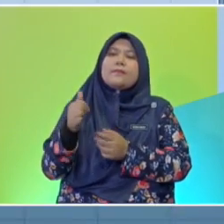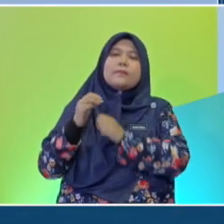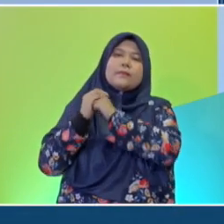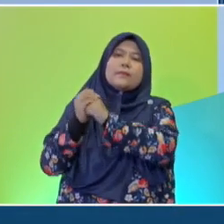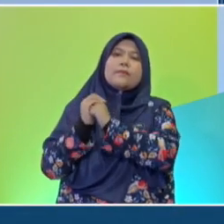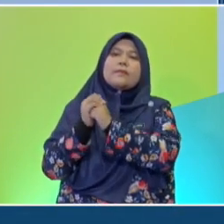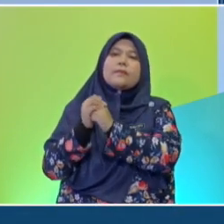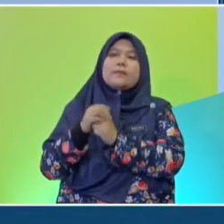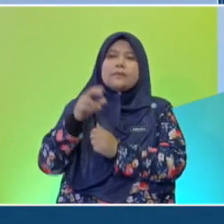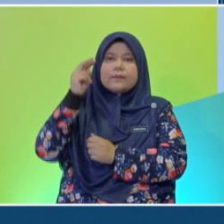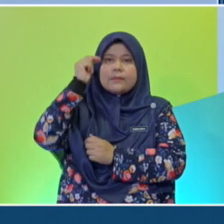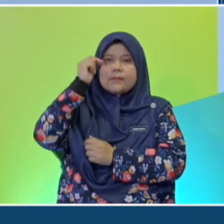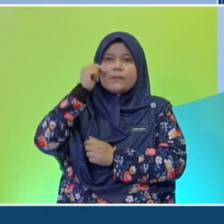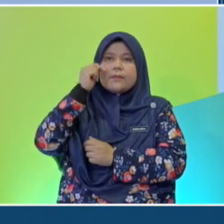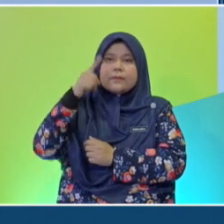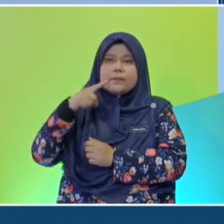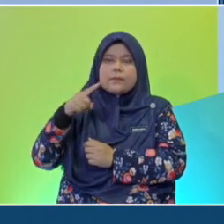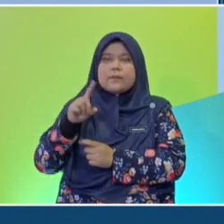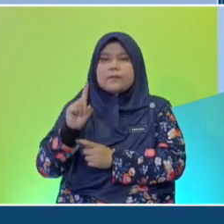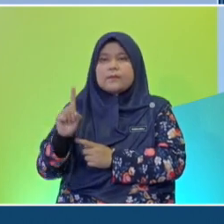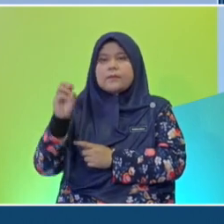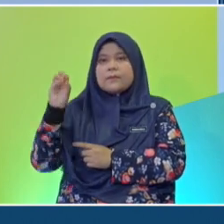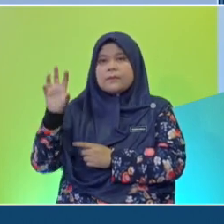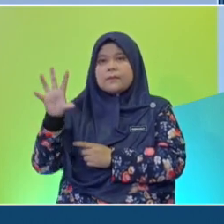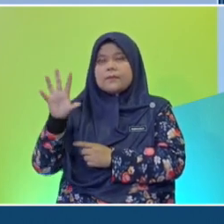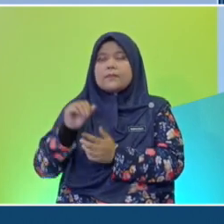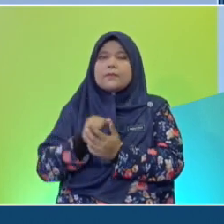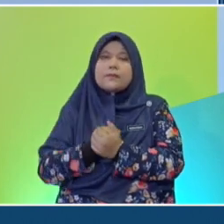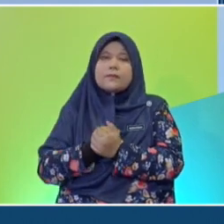Satu Bintang Untuk Anda Satu Bintang